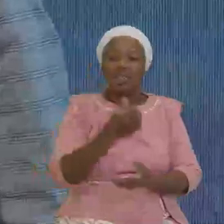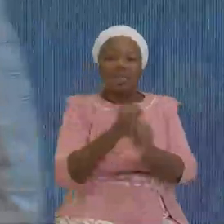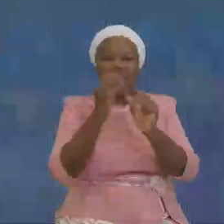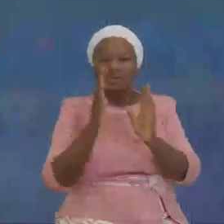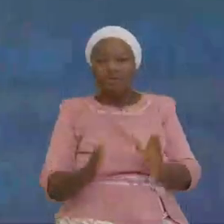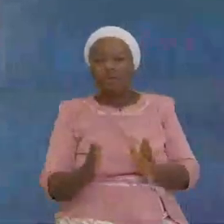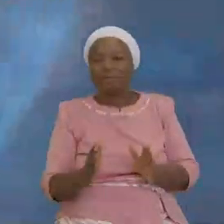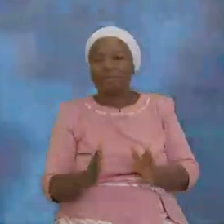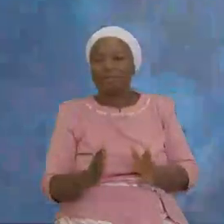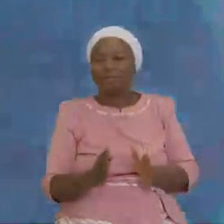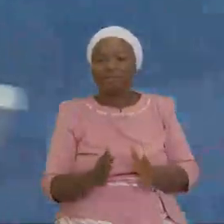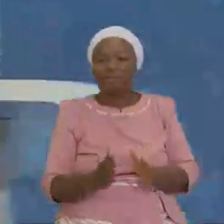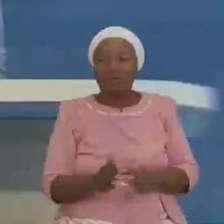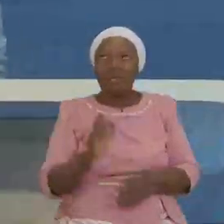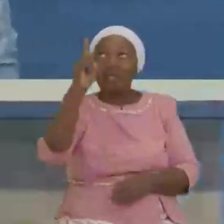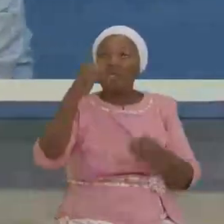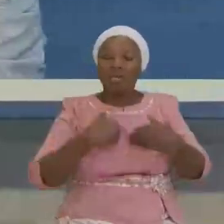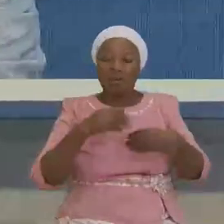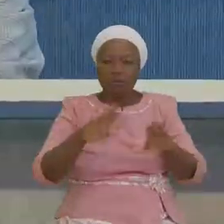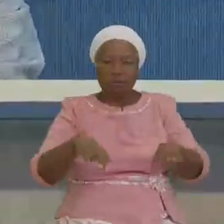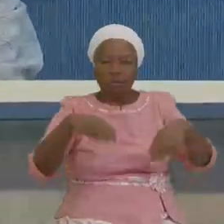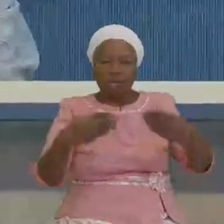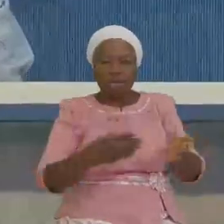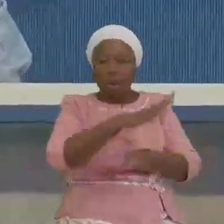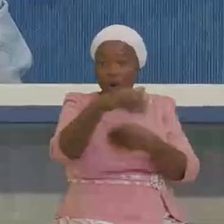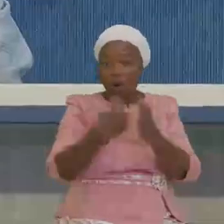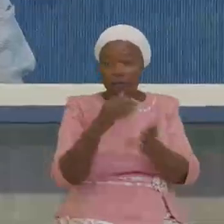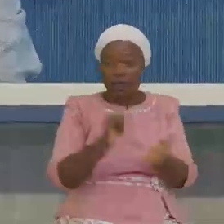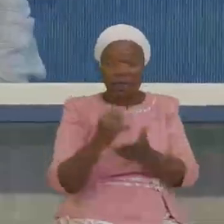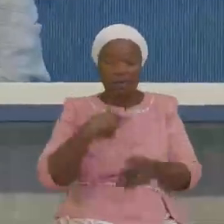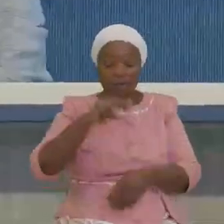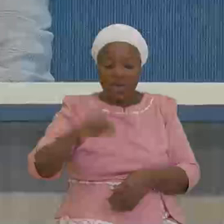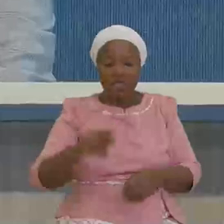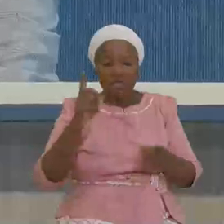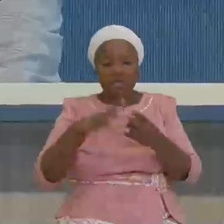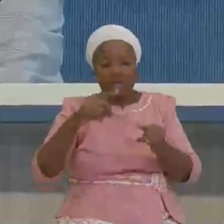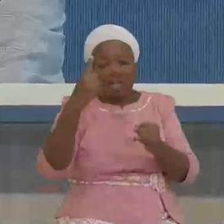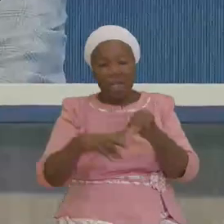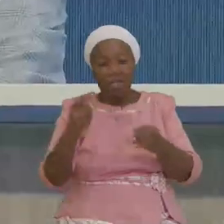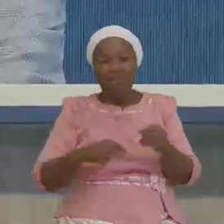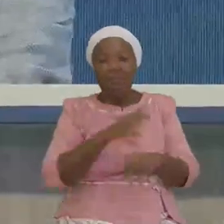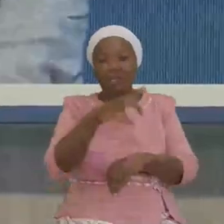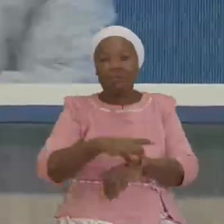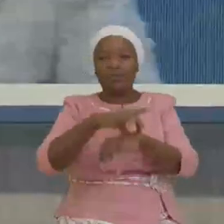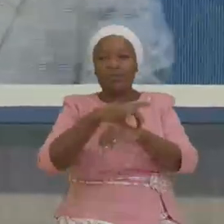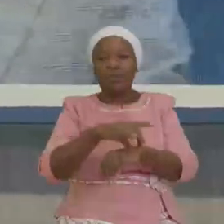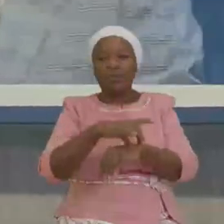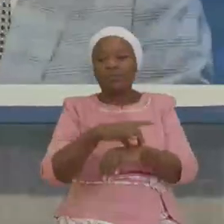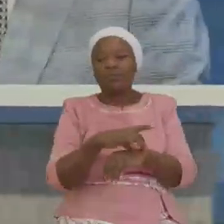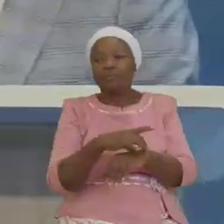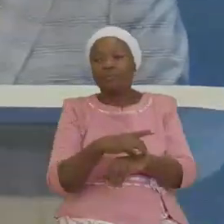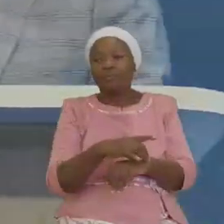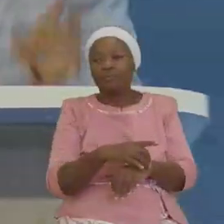le Rédempteur, lui le Sauveur, il a pourvu tout ce